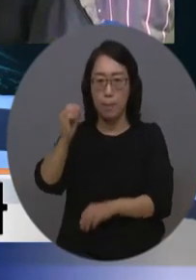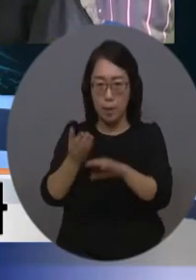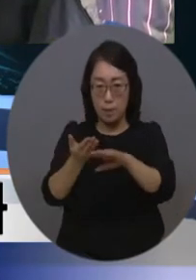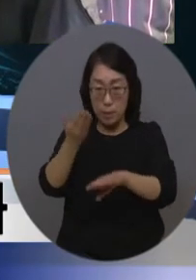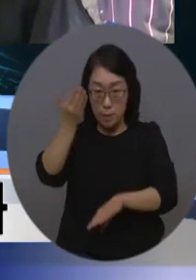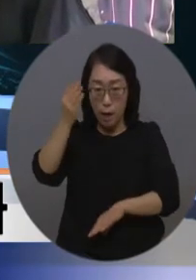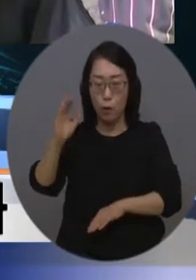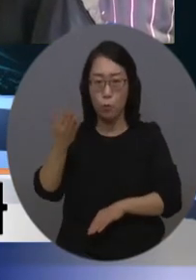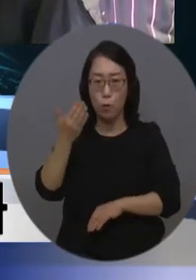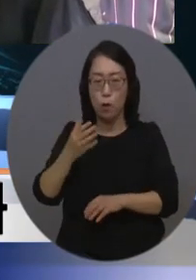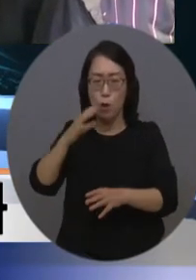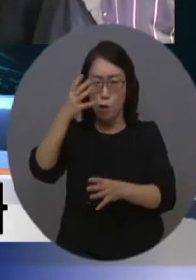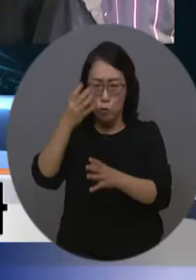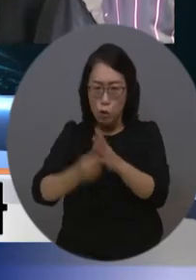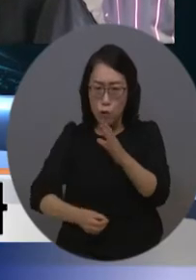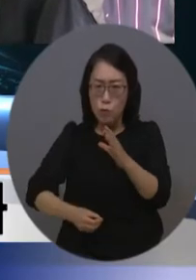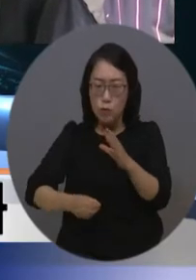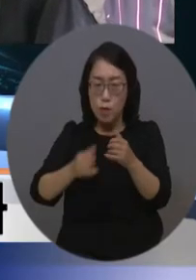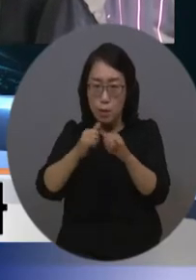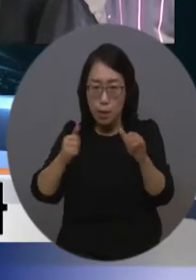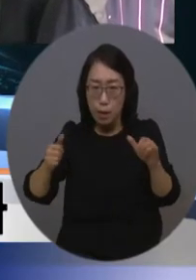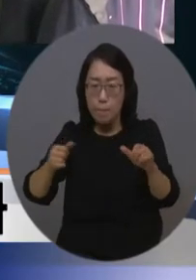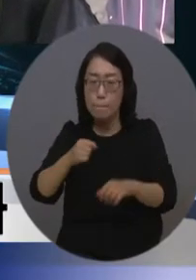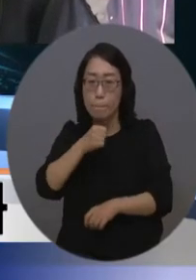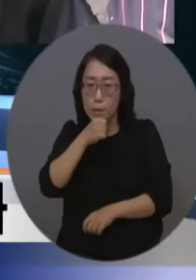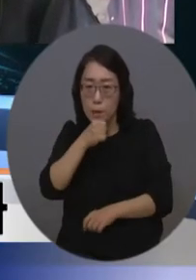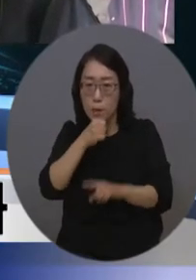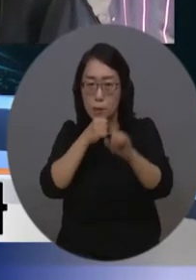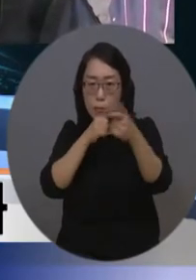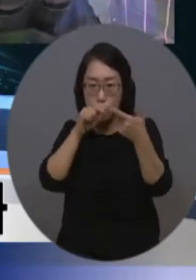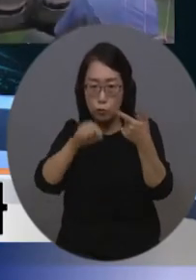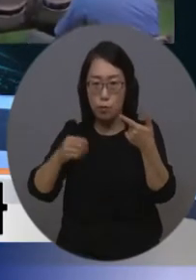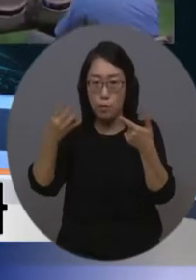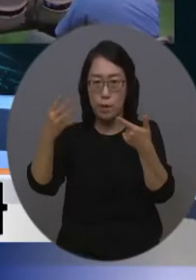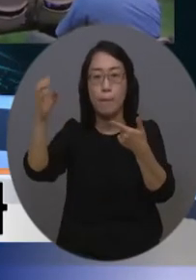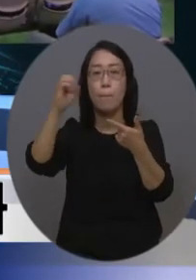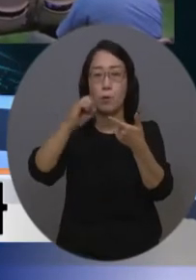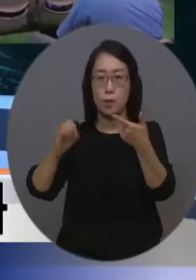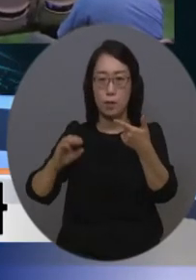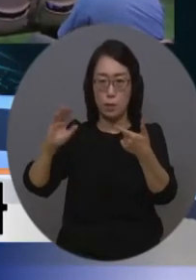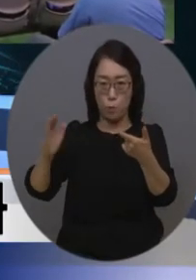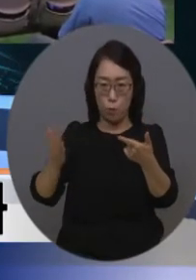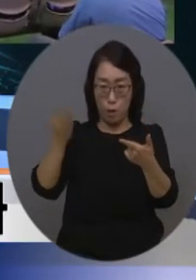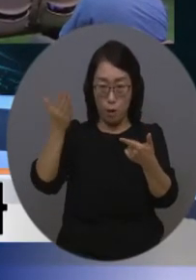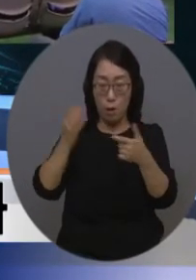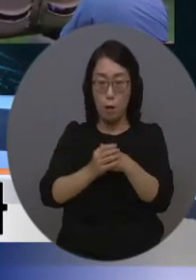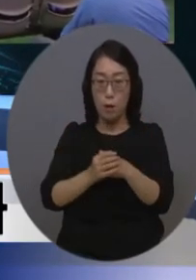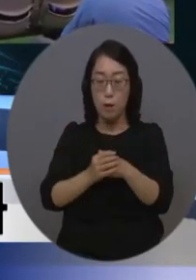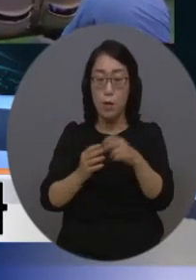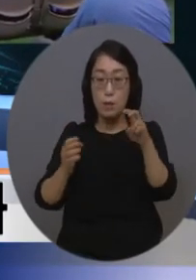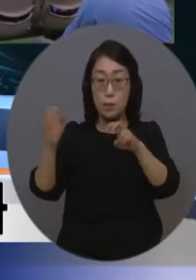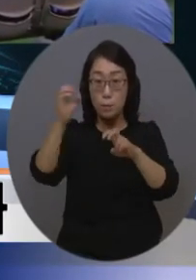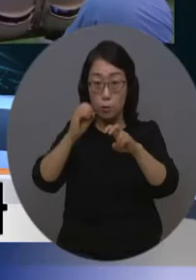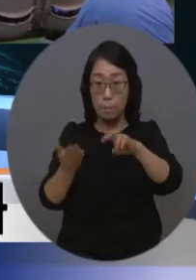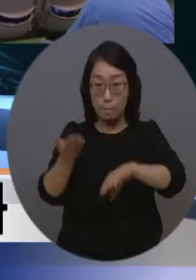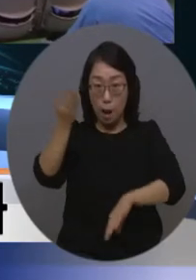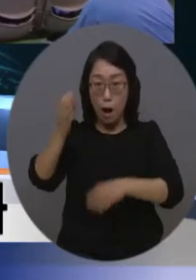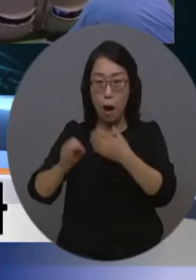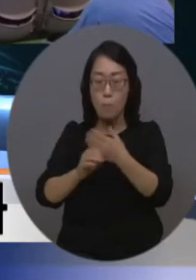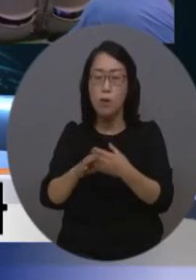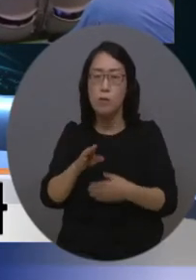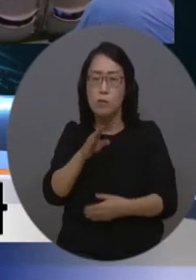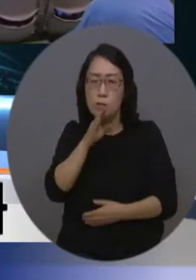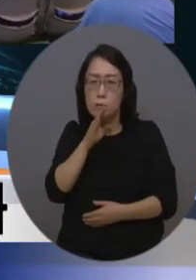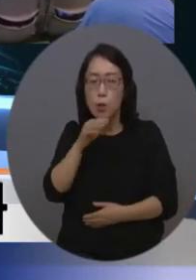넘으면서 전체 인구 대비 고령 인구 비율이 16.4%가 됐는데요. 20%가 넘으면 초고령